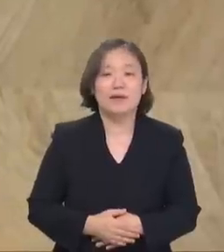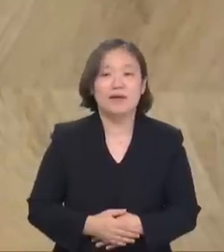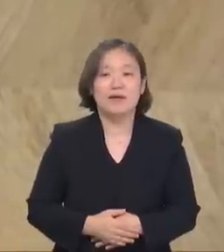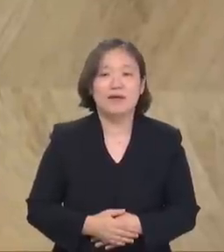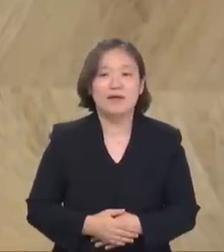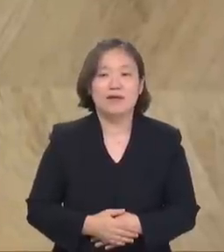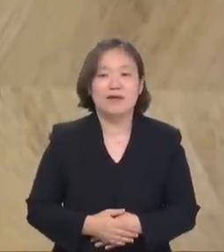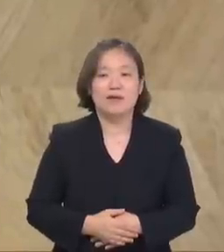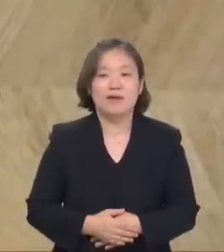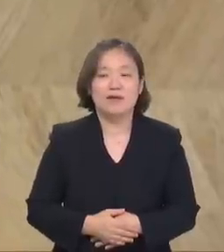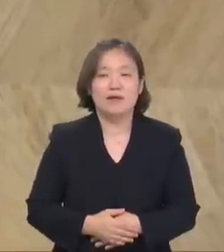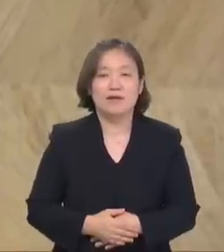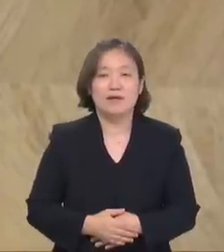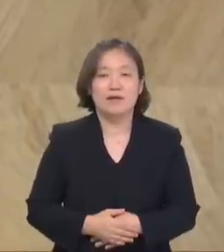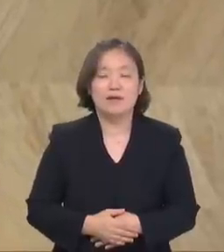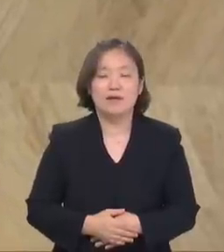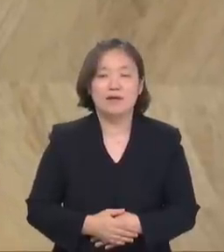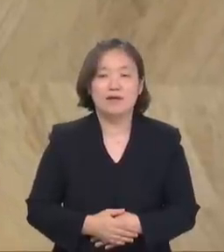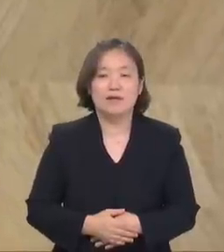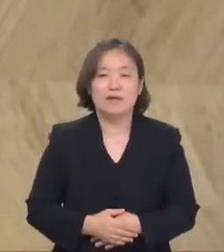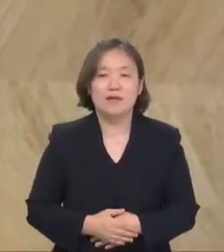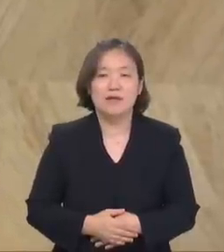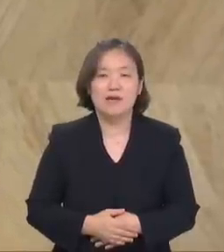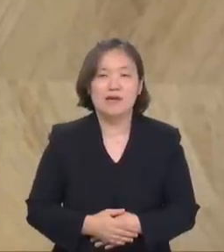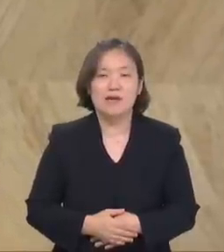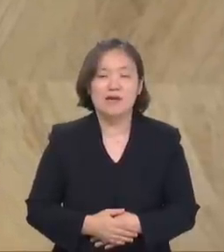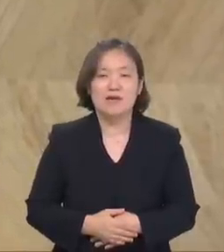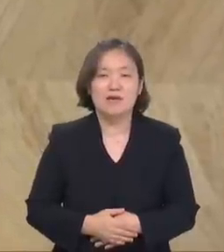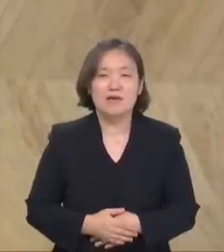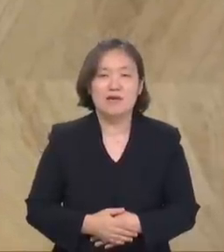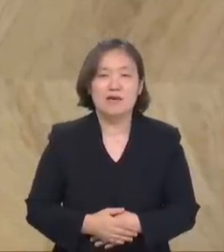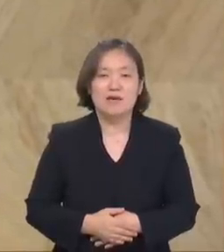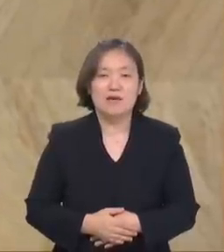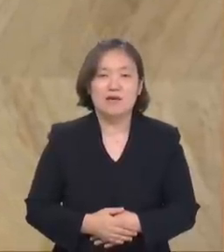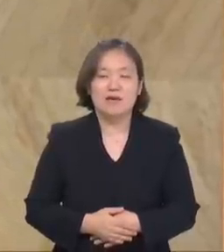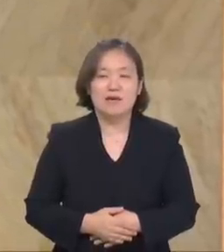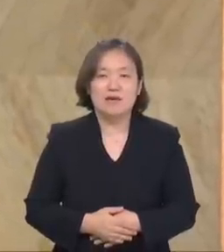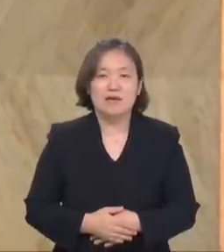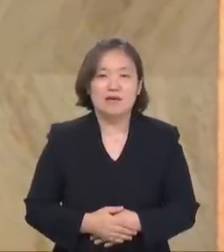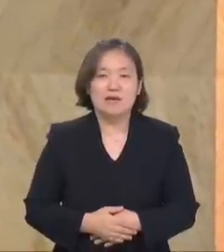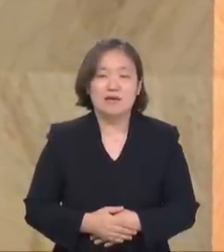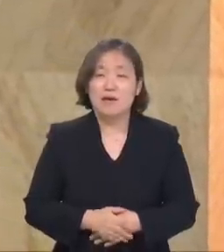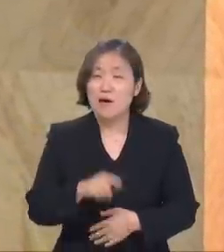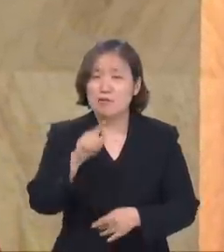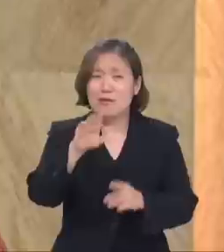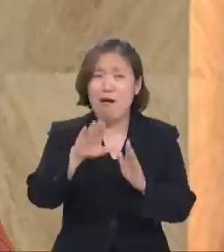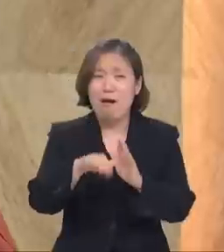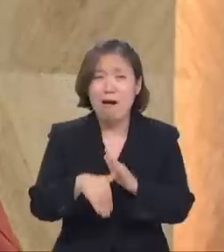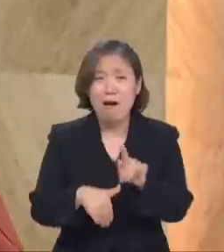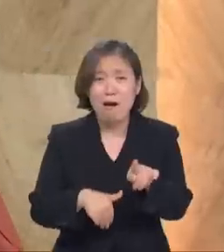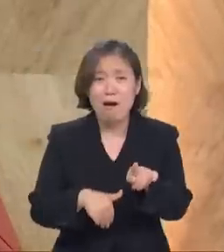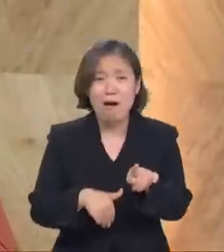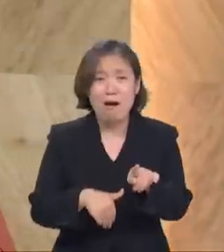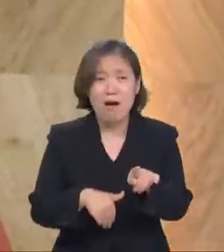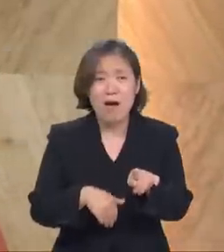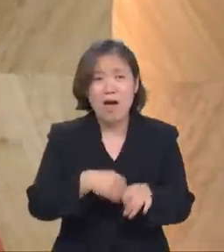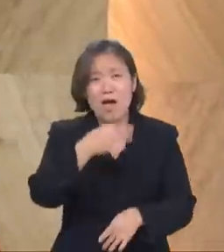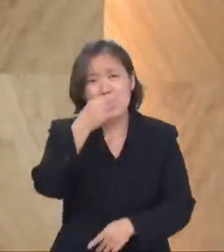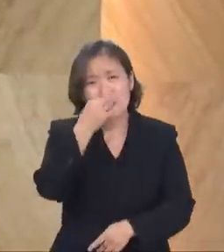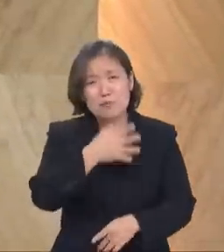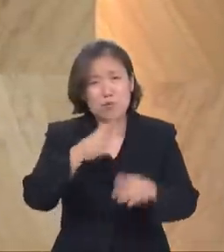이 또 어떤 일이 또이 어찌 이렇게 힘들고 괴로운 일에